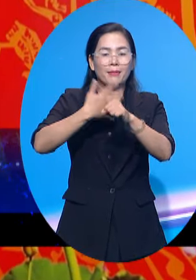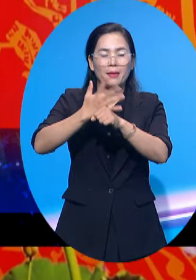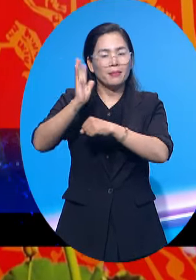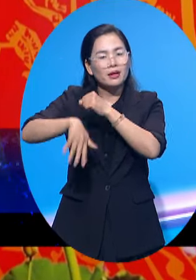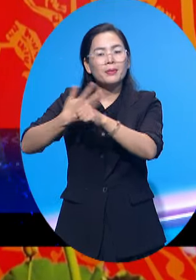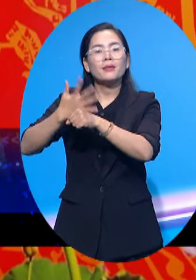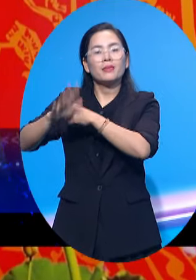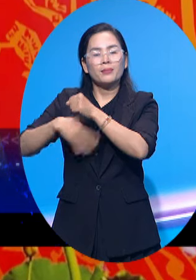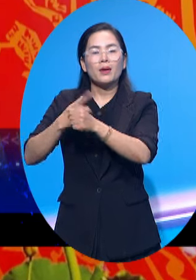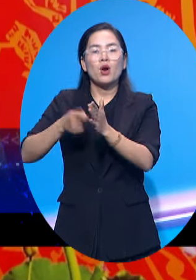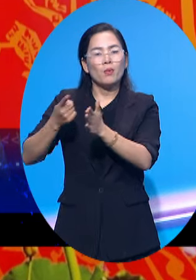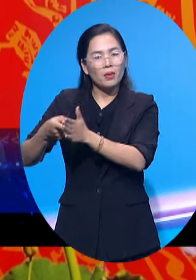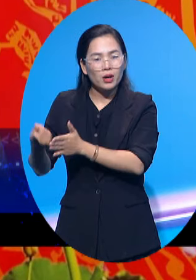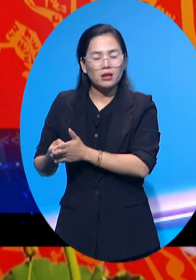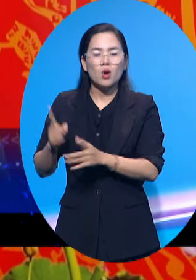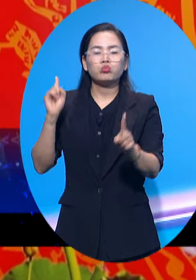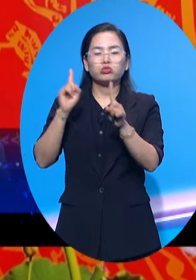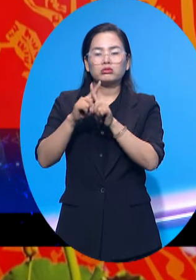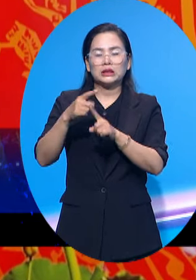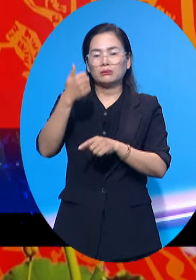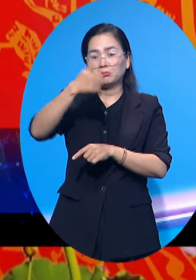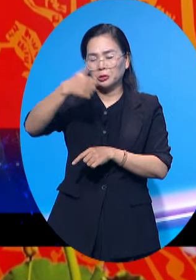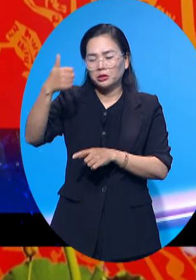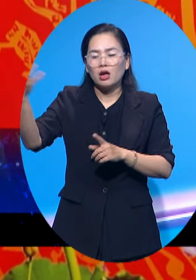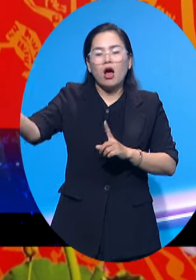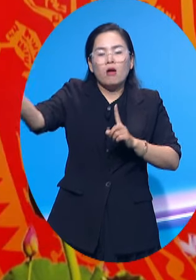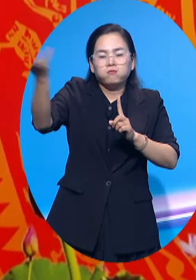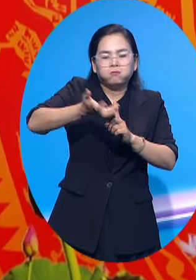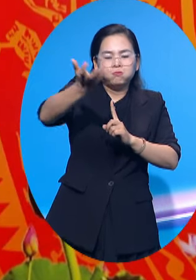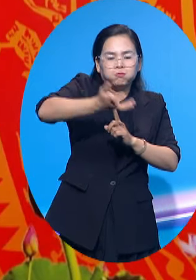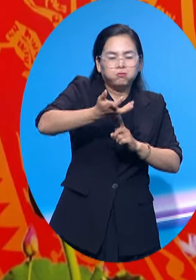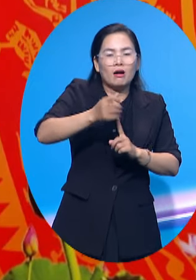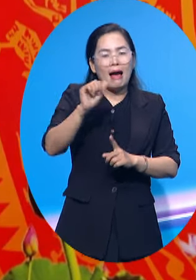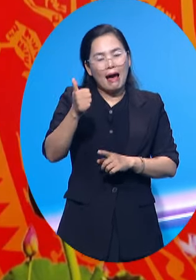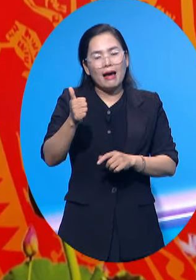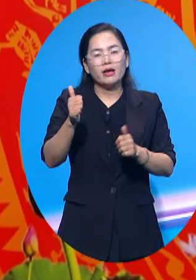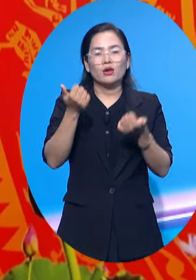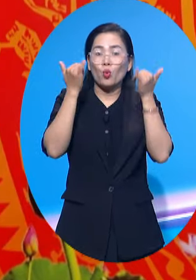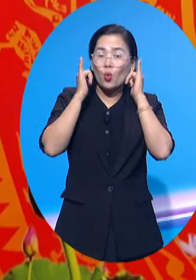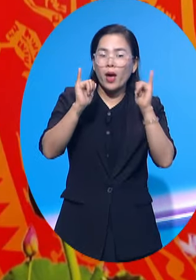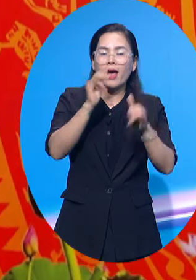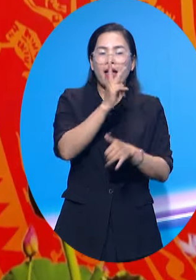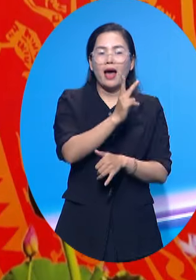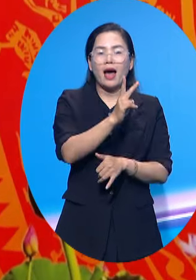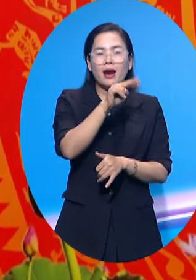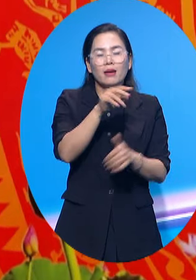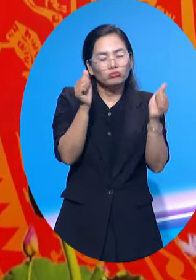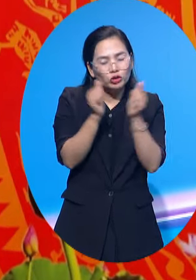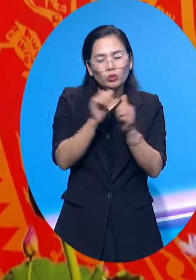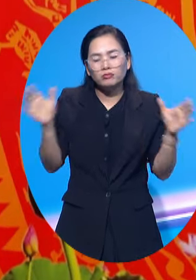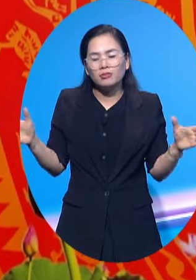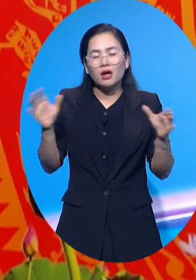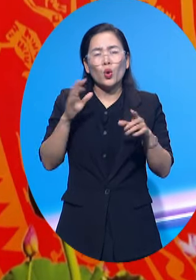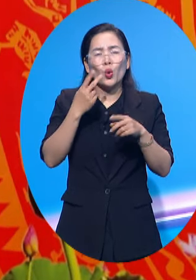để quy tụ bà con, anh chị em Hội đồng Hương Thanh Liêm đang học tập, công tác, sinh sống tại thành phố Hồ Chí Minh. Đó là dịp